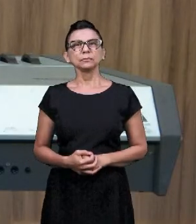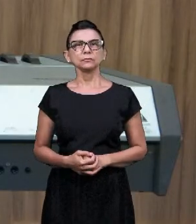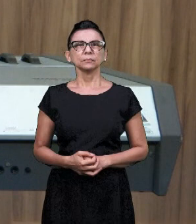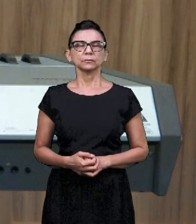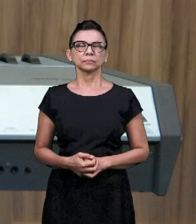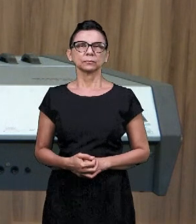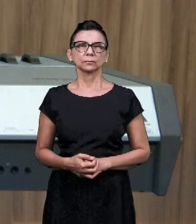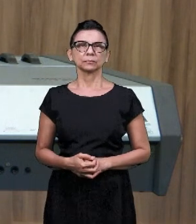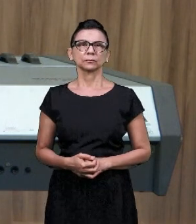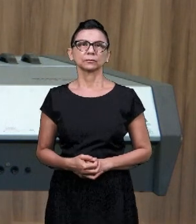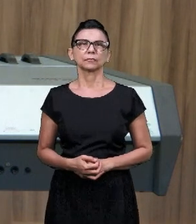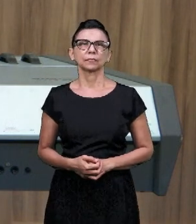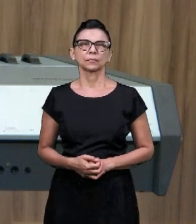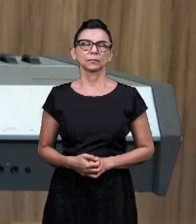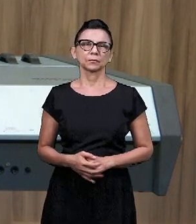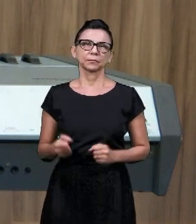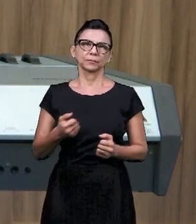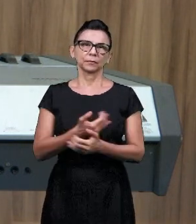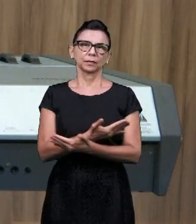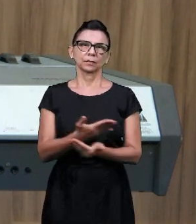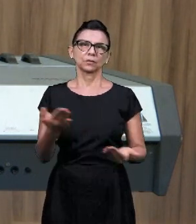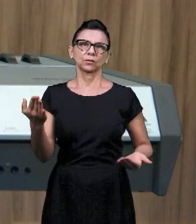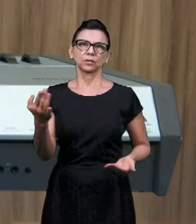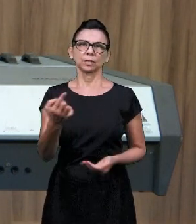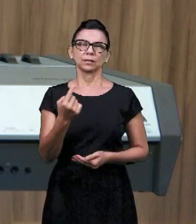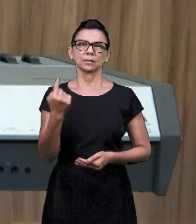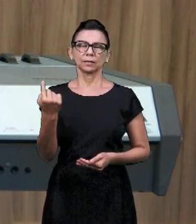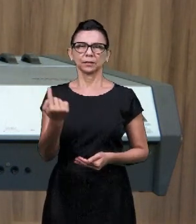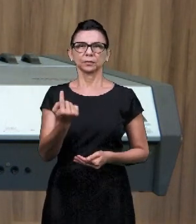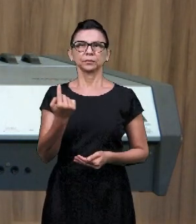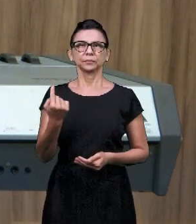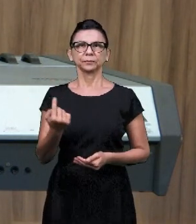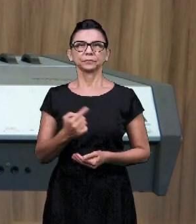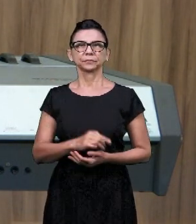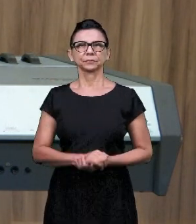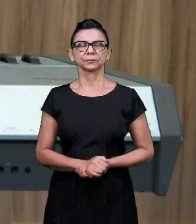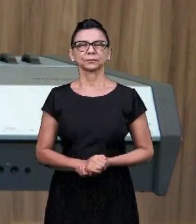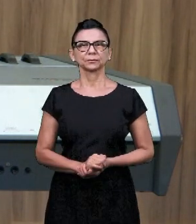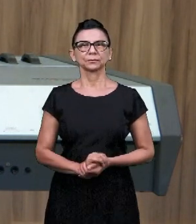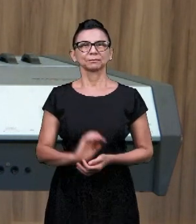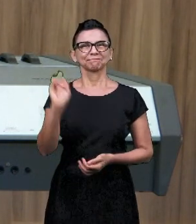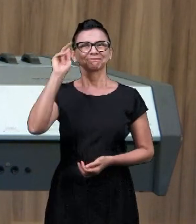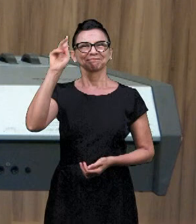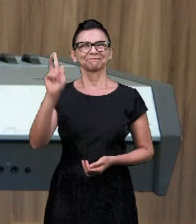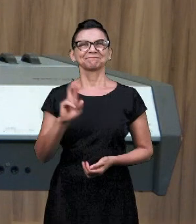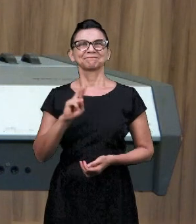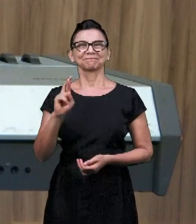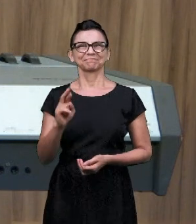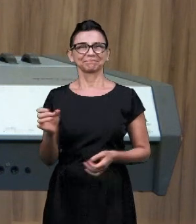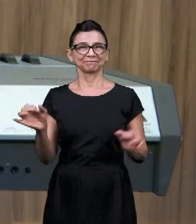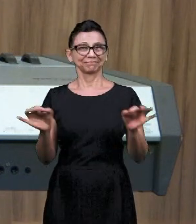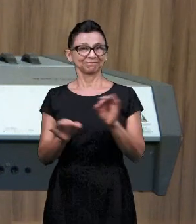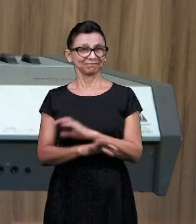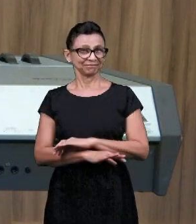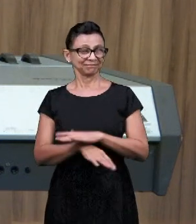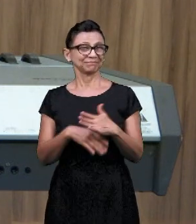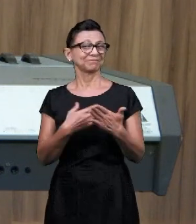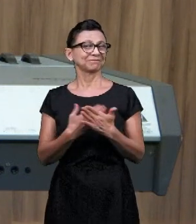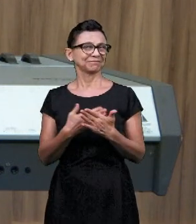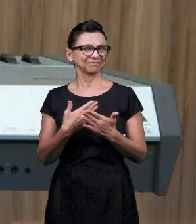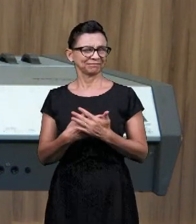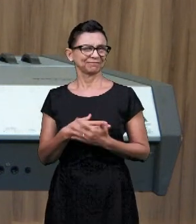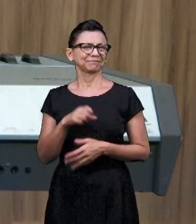Seigneur Jésus. Vous êtes prêts pour une étude de plus? Nous savons que oui. Donc, nous allons passer